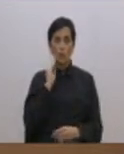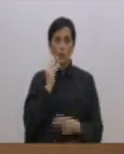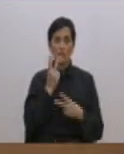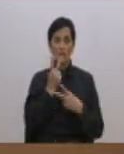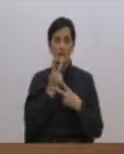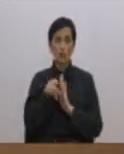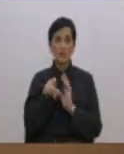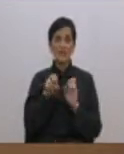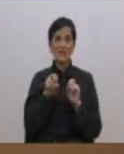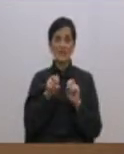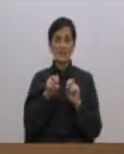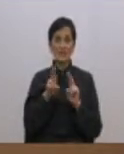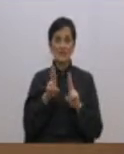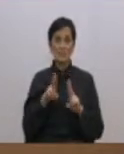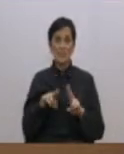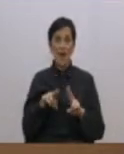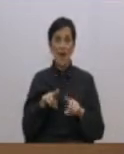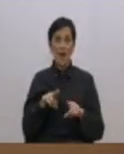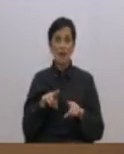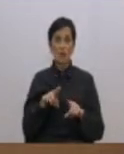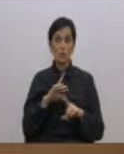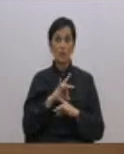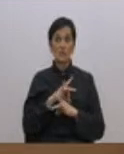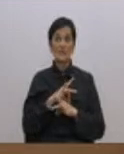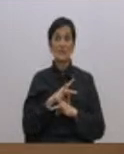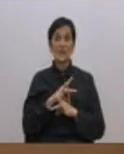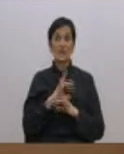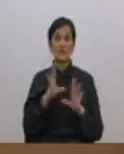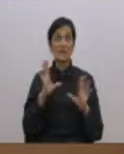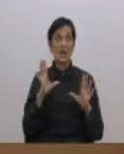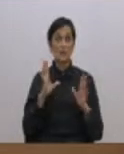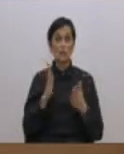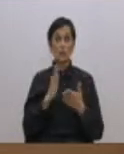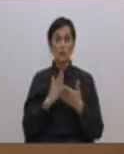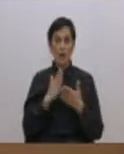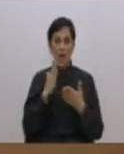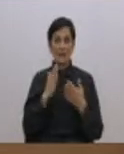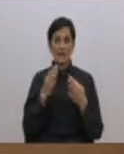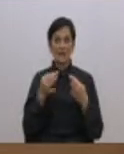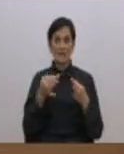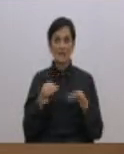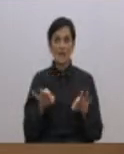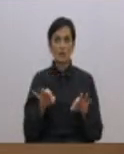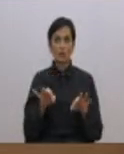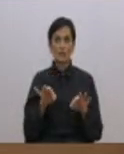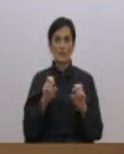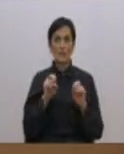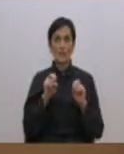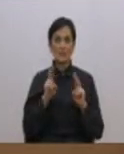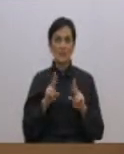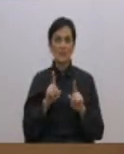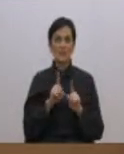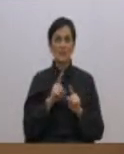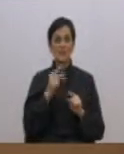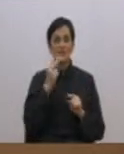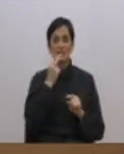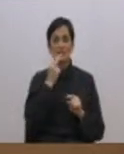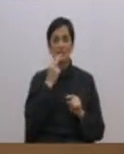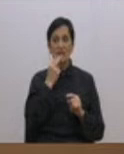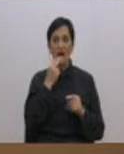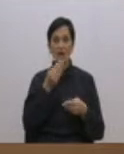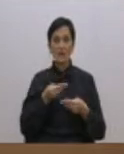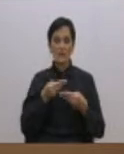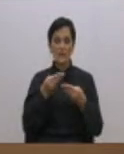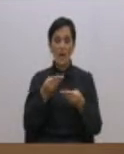სასწავლებლის დაწესებულება სადღე სასწაულოდ არის დაშვებული სპეციალურ, ანუ ისეთ შეგზავნა,